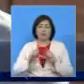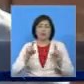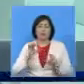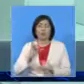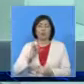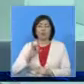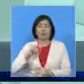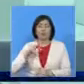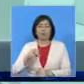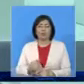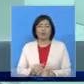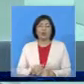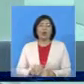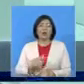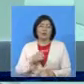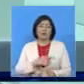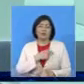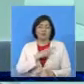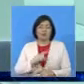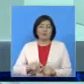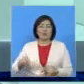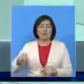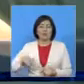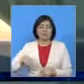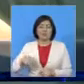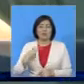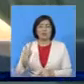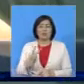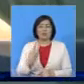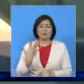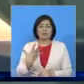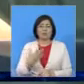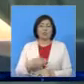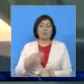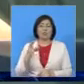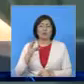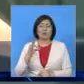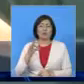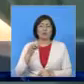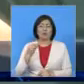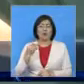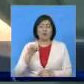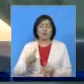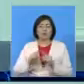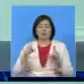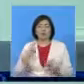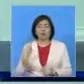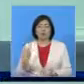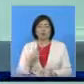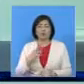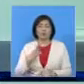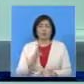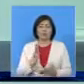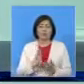больницу. Госпитализированные в больницу педагоги – это директора 25-й и новой средней школы. Обе находятся в